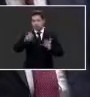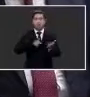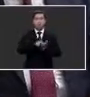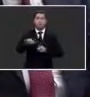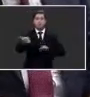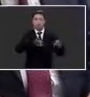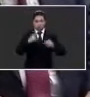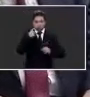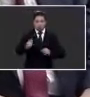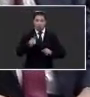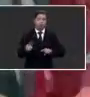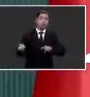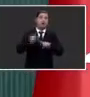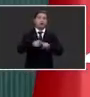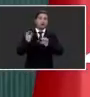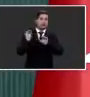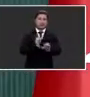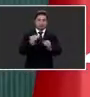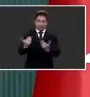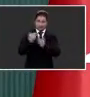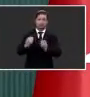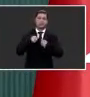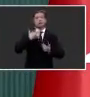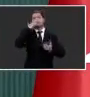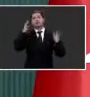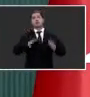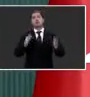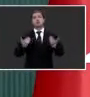çalışmalara destek olmalarını bekliyoruz